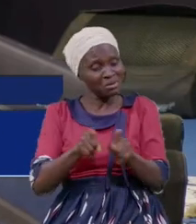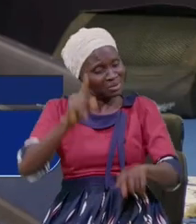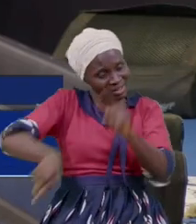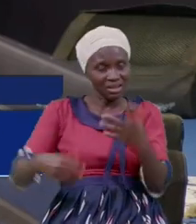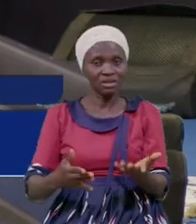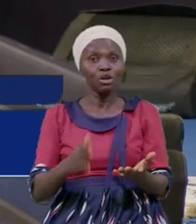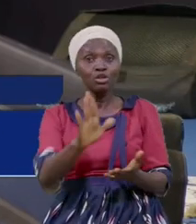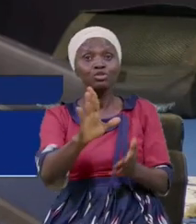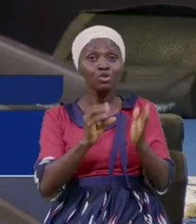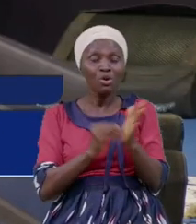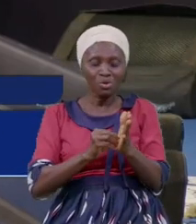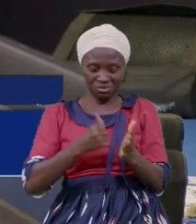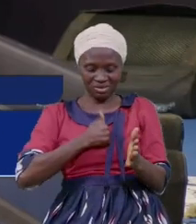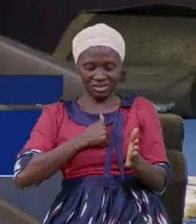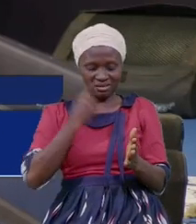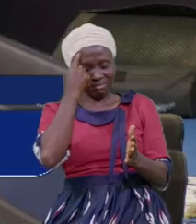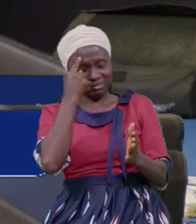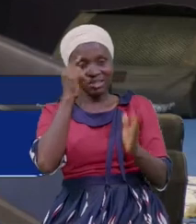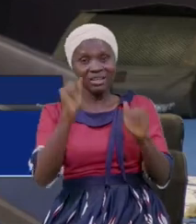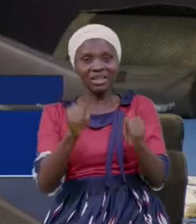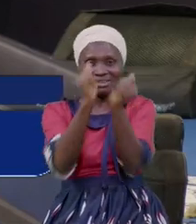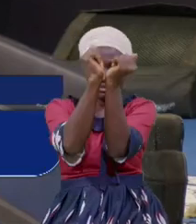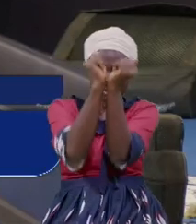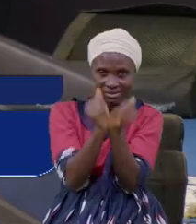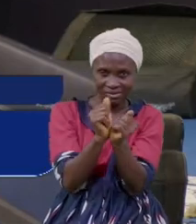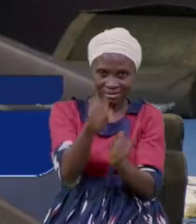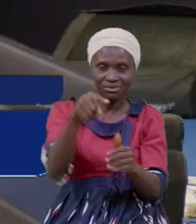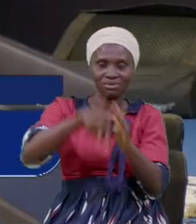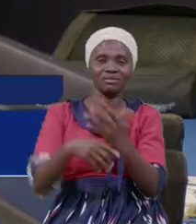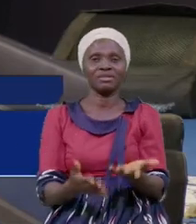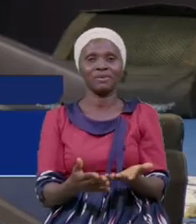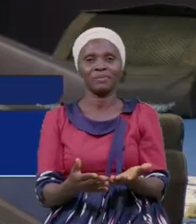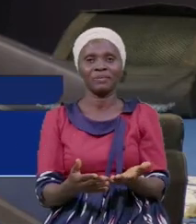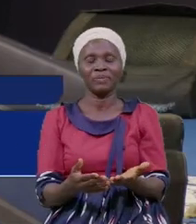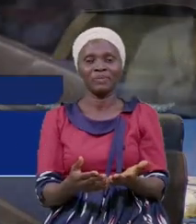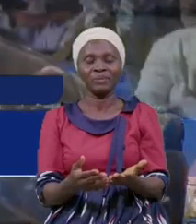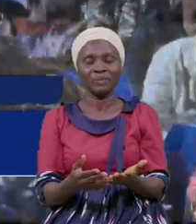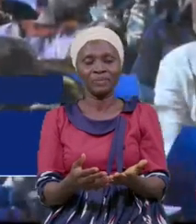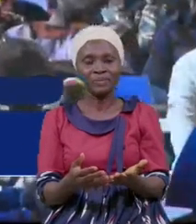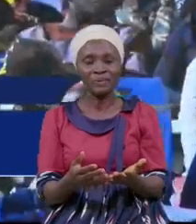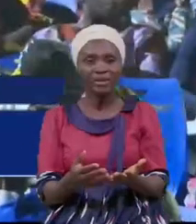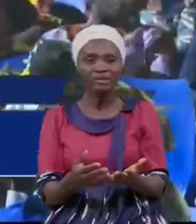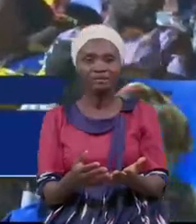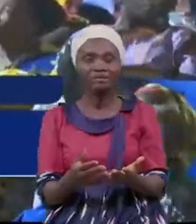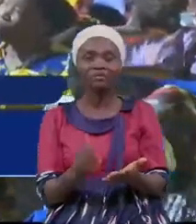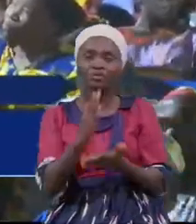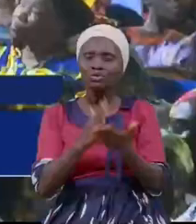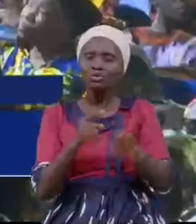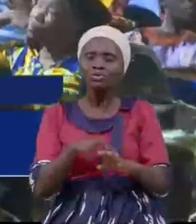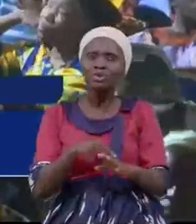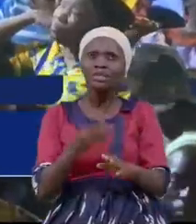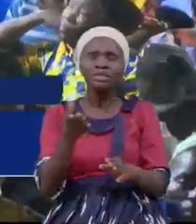Ton solilo peut te lier aussi ils ont fait une expérience Estela